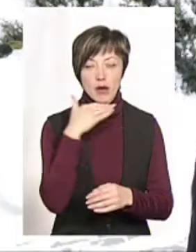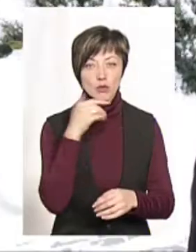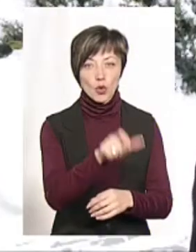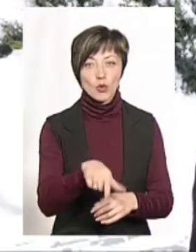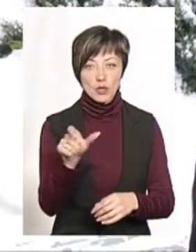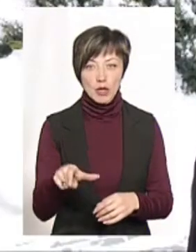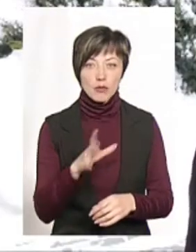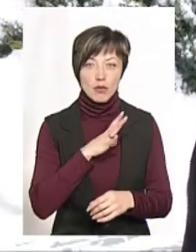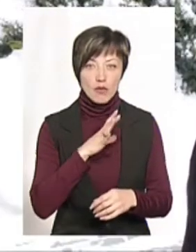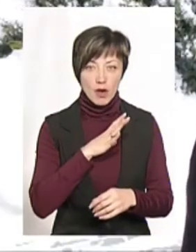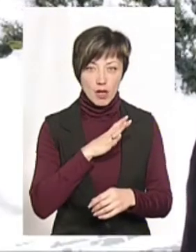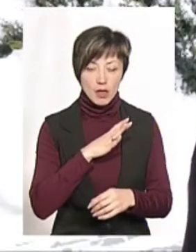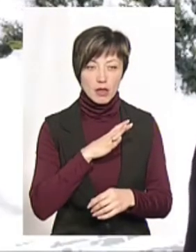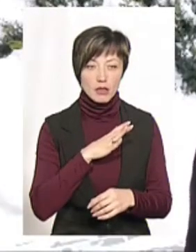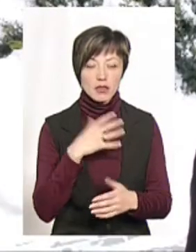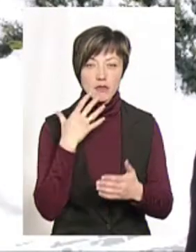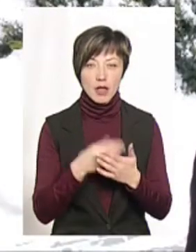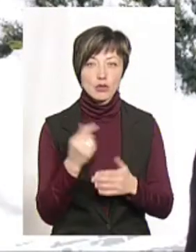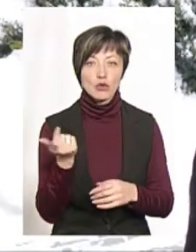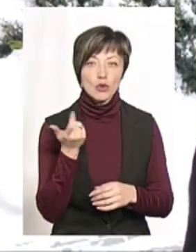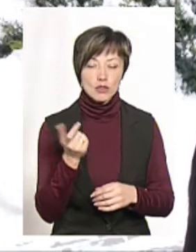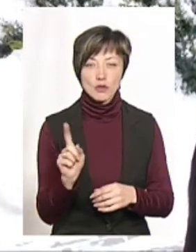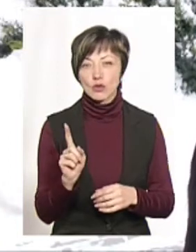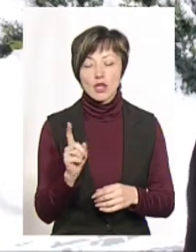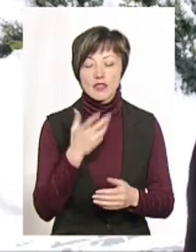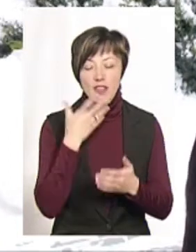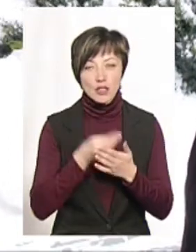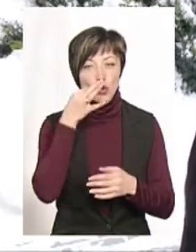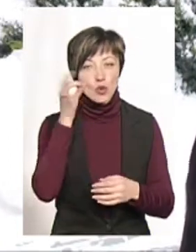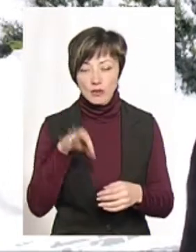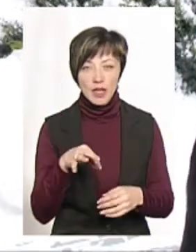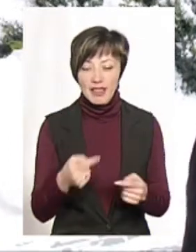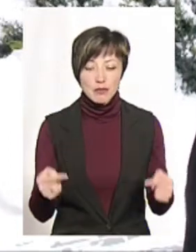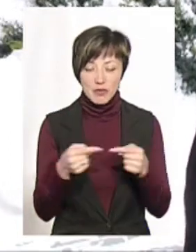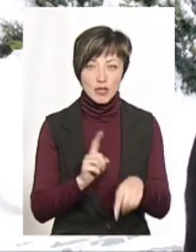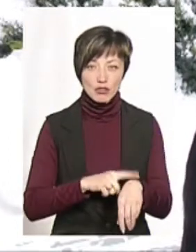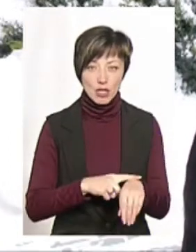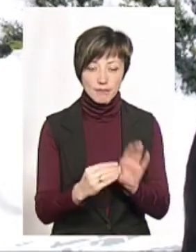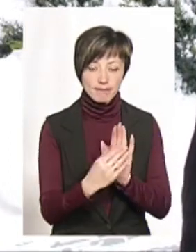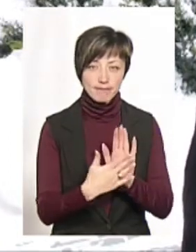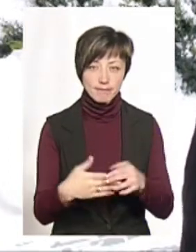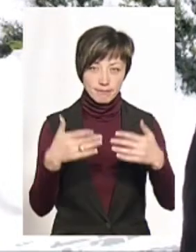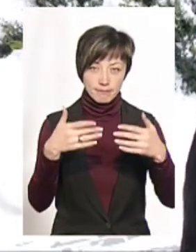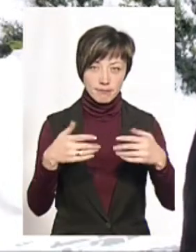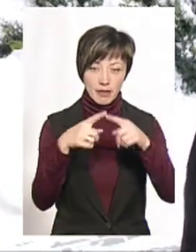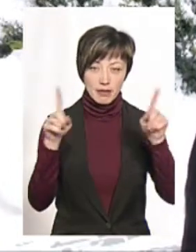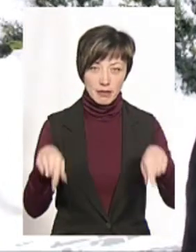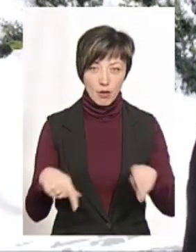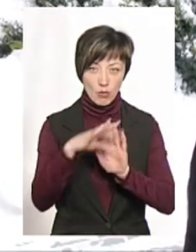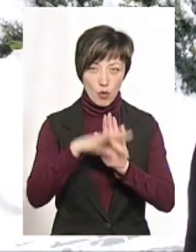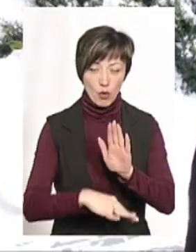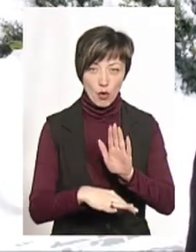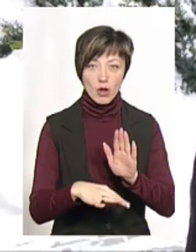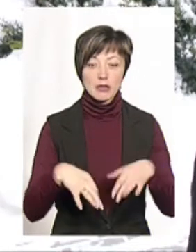людей. Буває, вже з власного досвіду, що не співпадає час, який зазначений на табло, що має прийти на цю